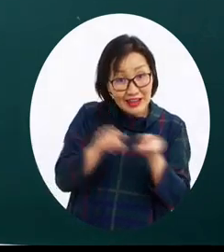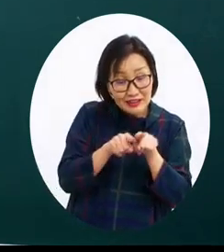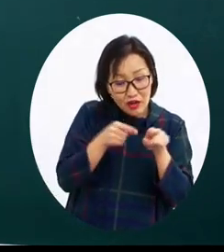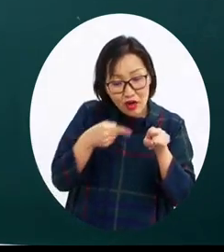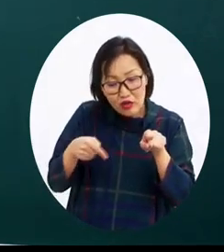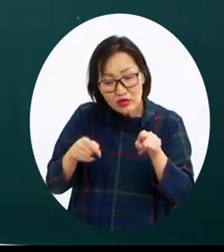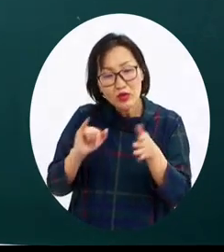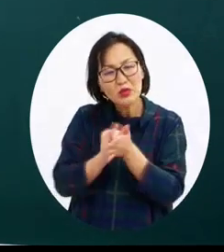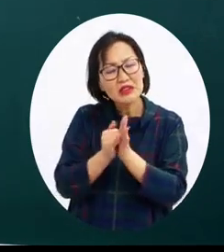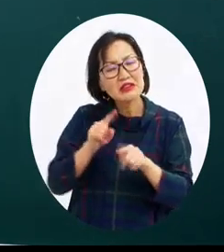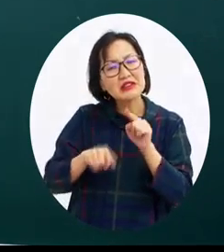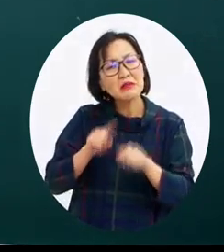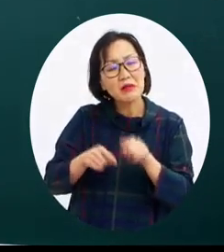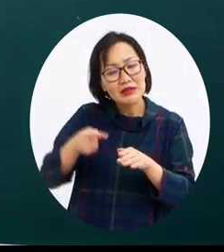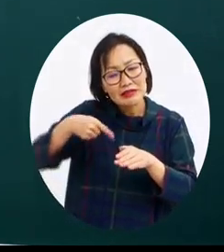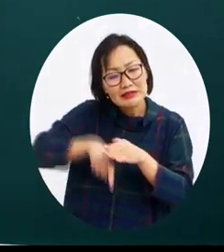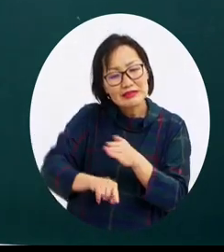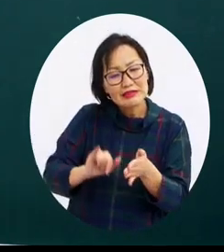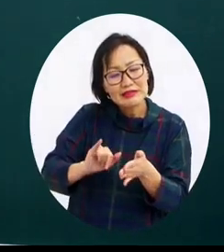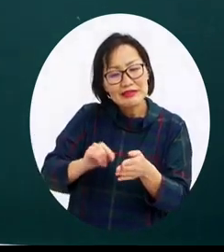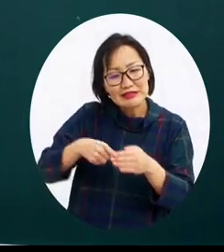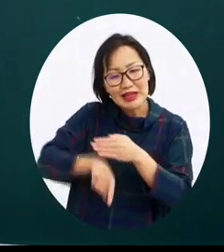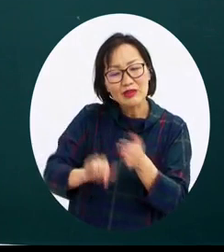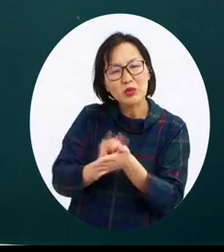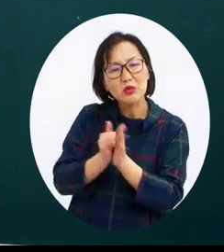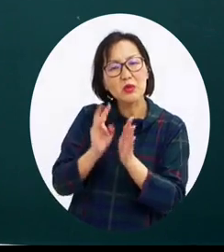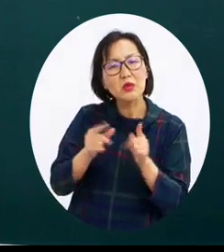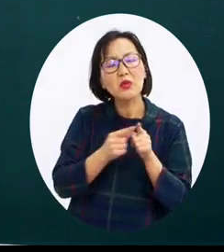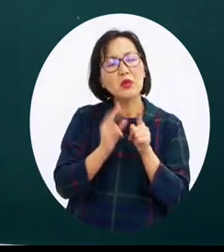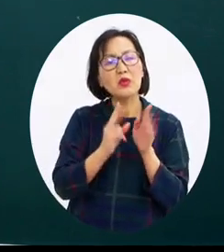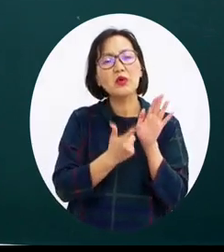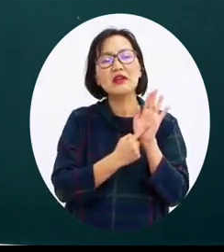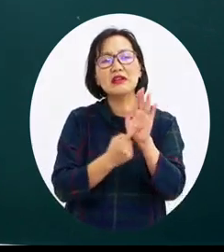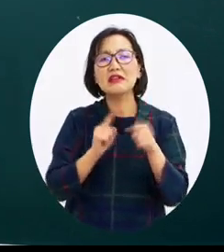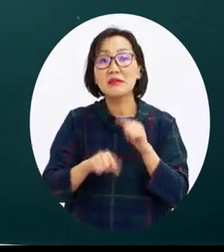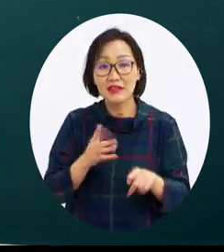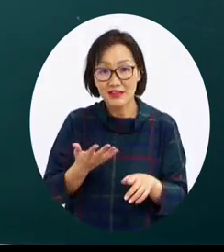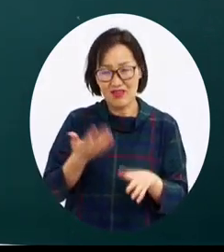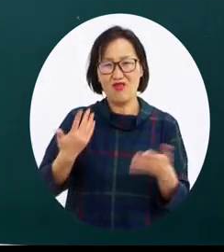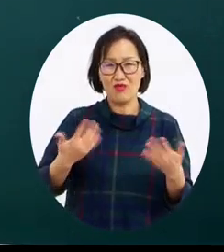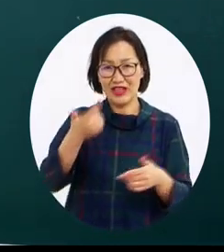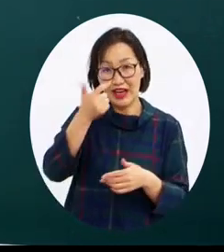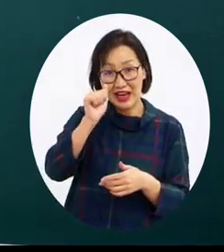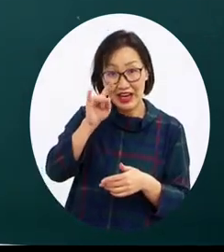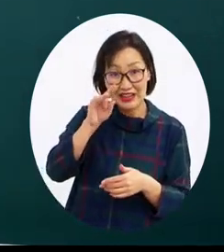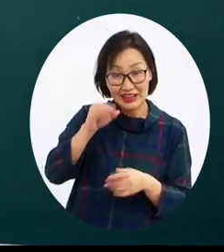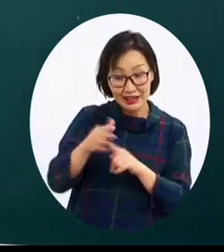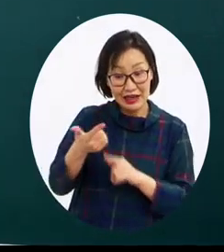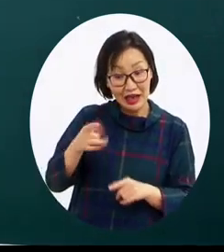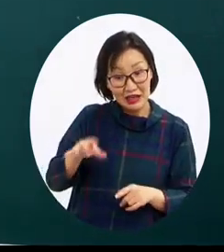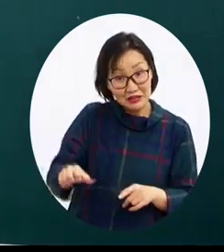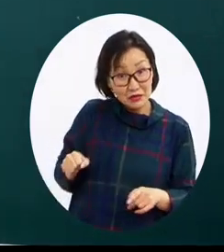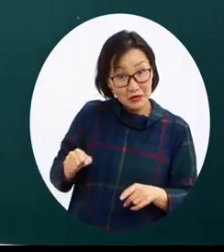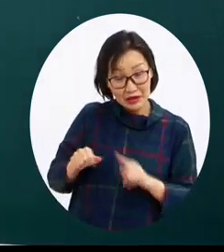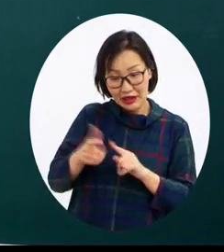вэ гэдгийг гаргаж ирсэн багш. За юу гэсэн бэ? Хуу гар татах. За шууд утга нь юу? Гараа татаад